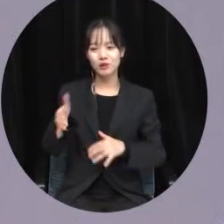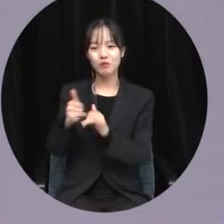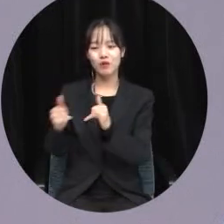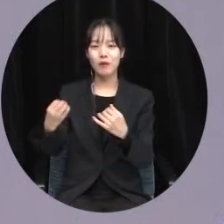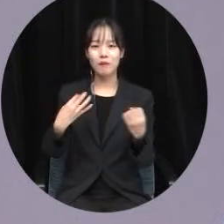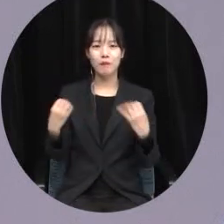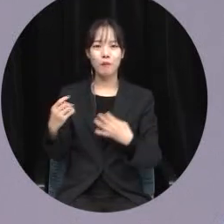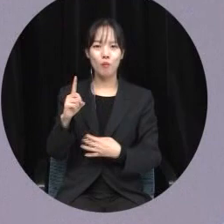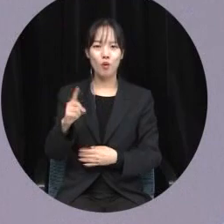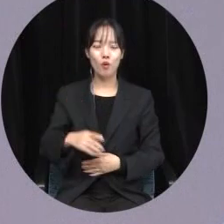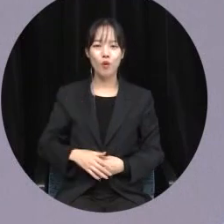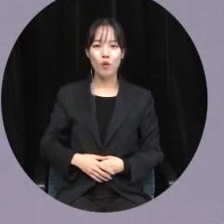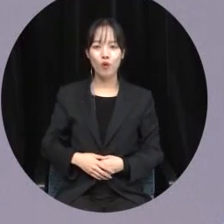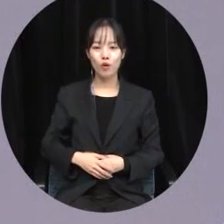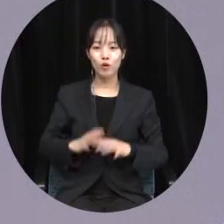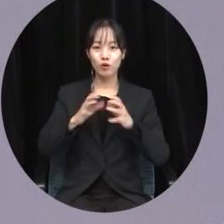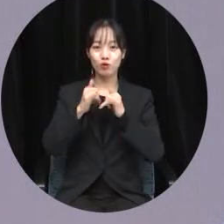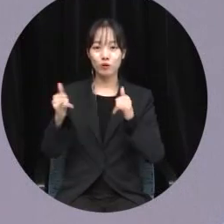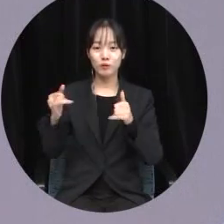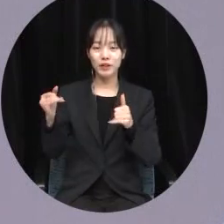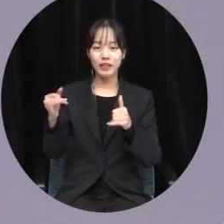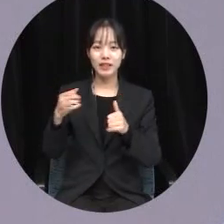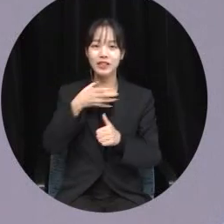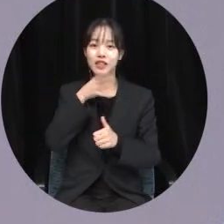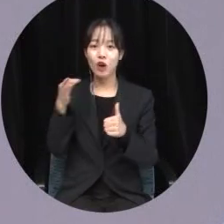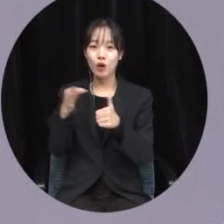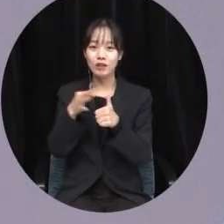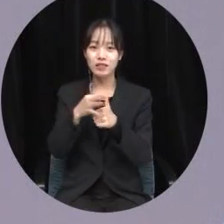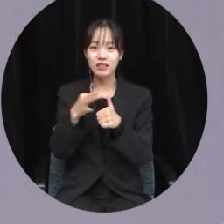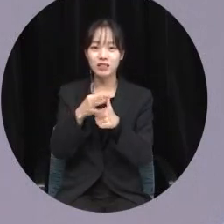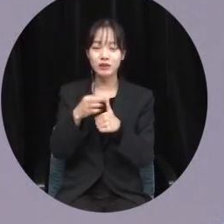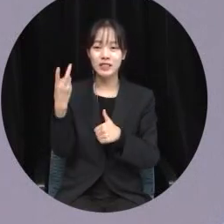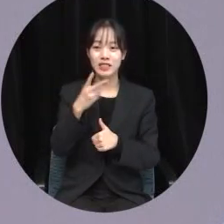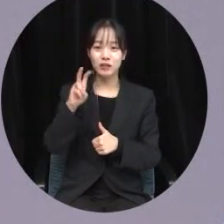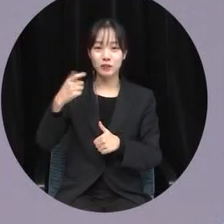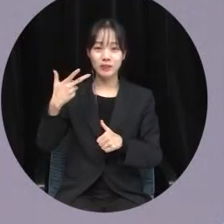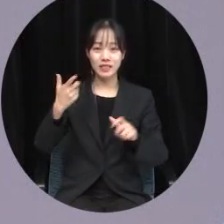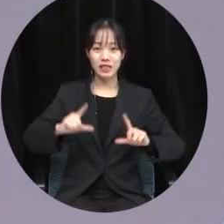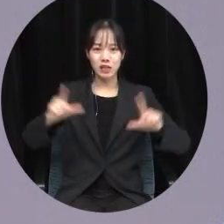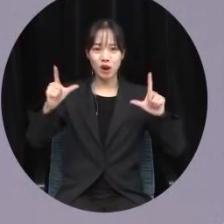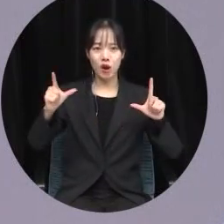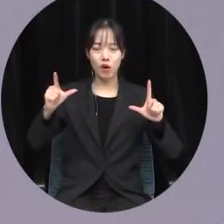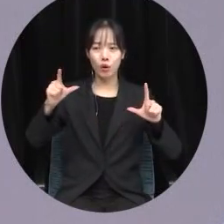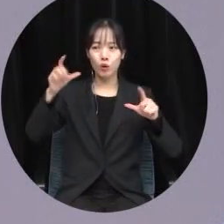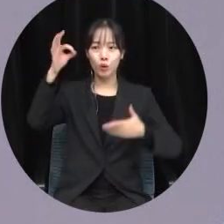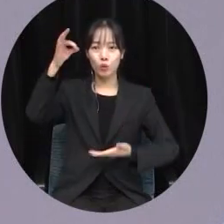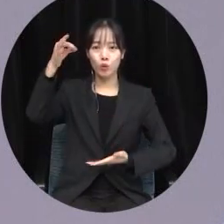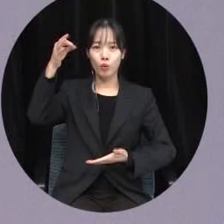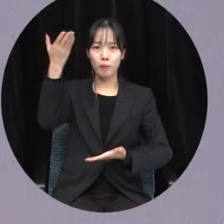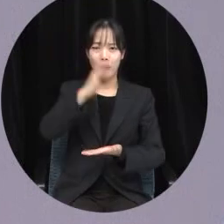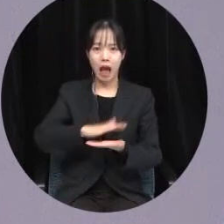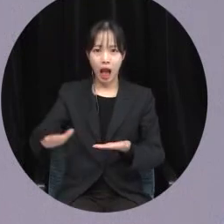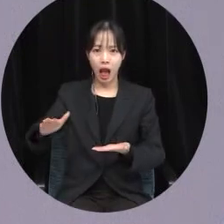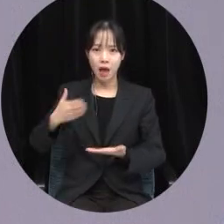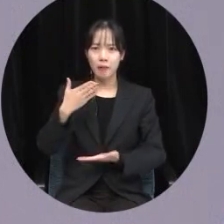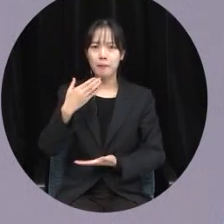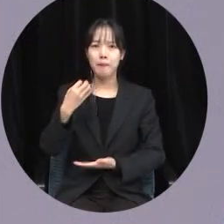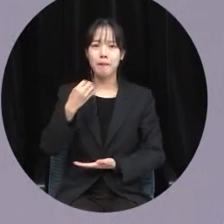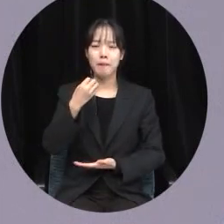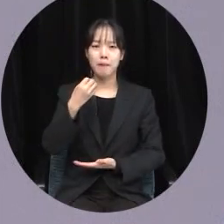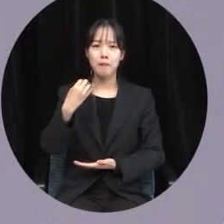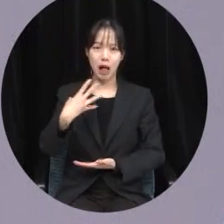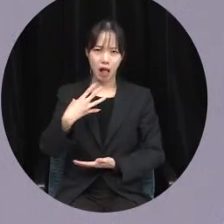이 국민연금이 2057년이면 고갈될 거라고 하고 있는데 하루빨리 서둘러야 합니다.